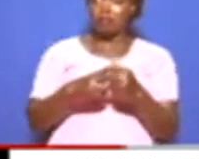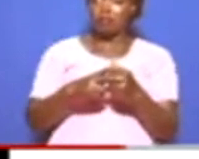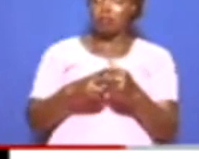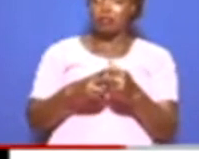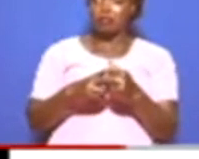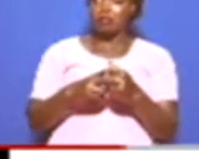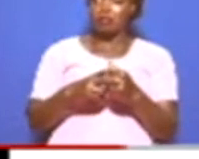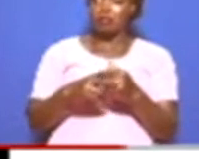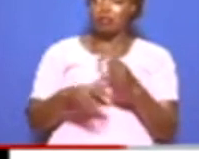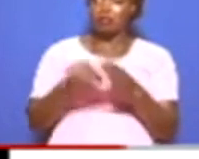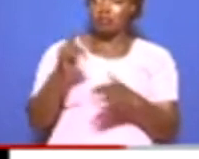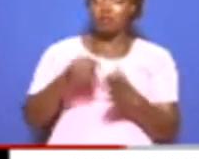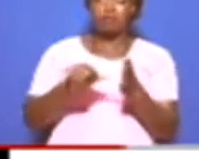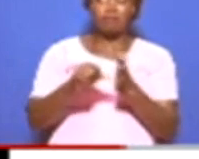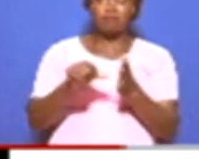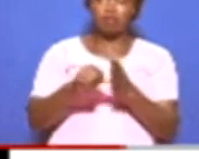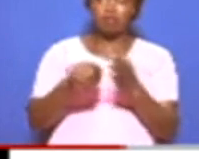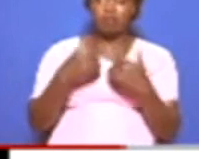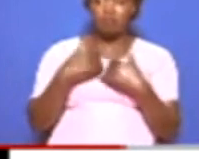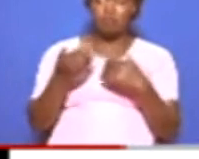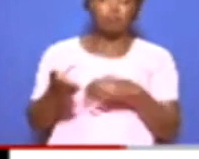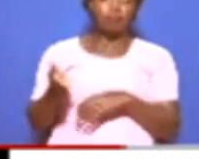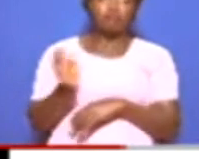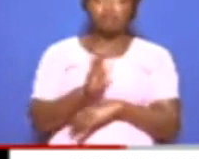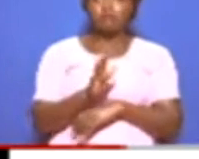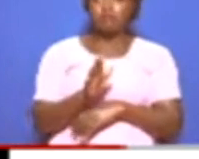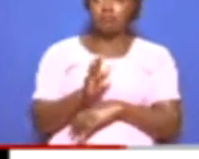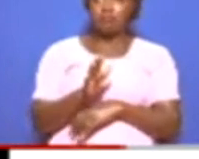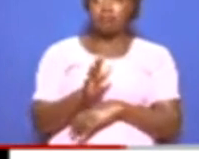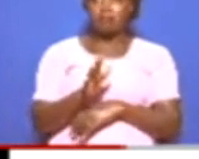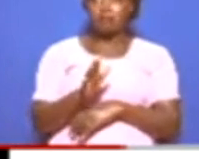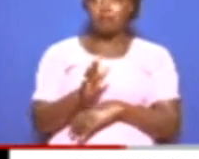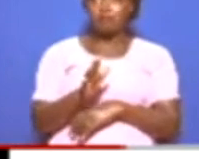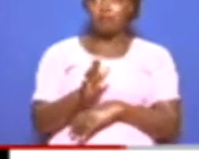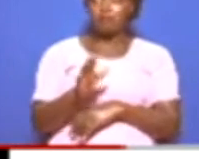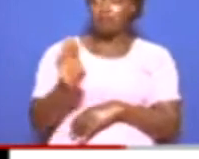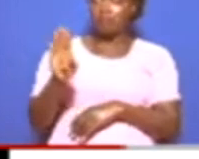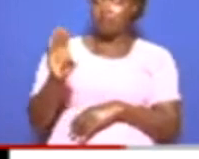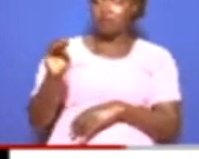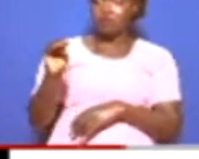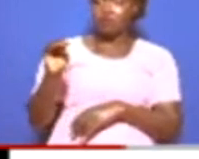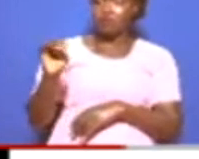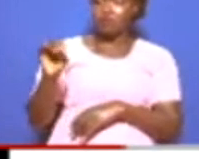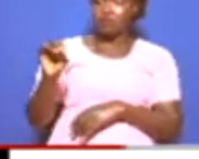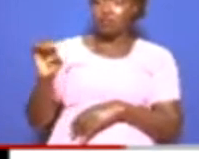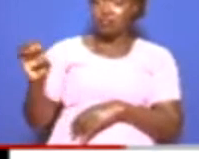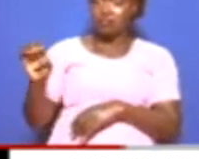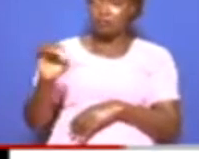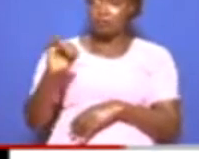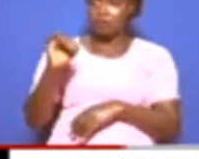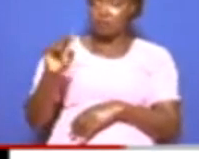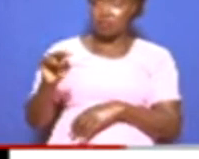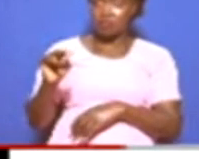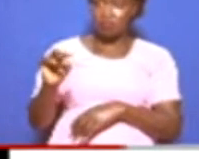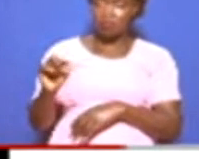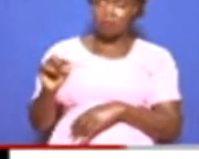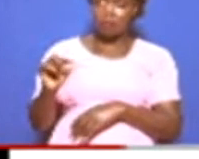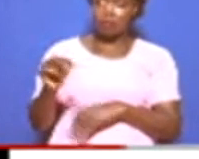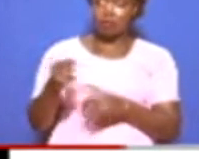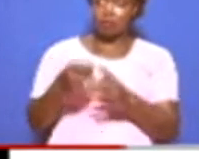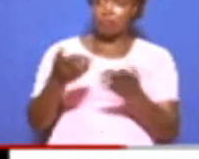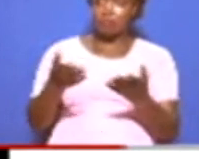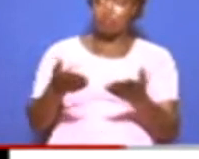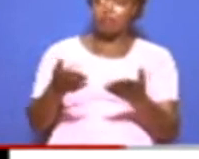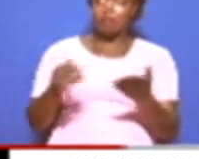ilitambulika kuwa ina hitilafu na ikarudishwa kwa production kule Boeing. Na tangu wakati huo haijapata